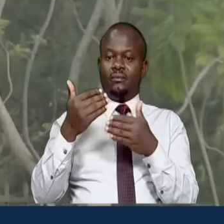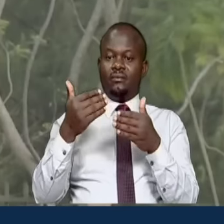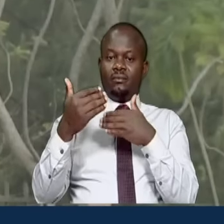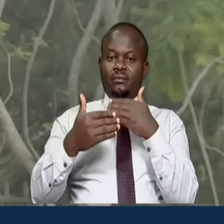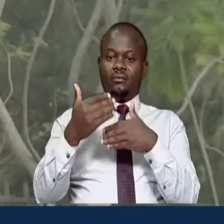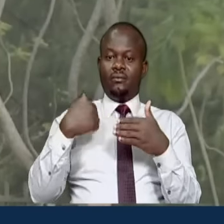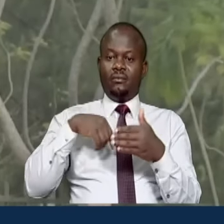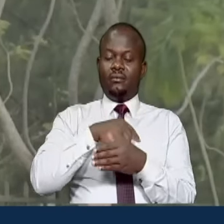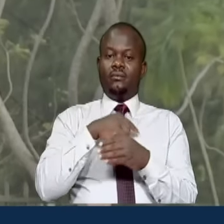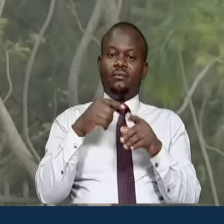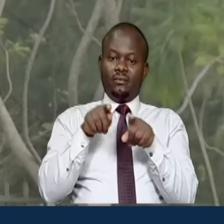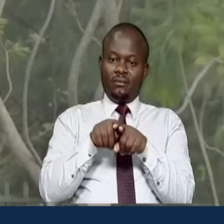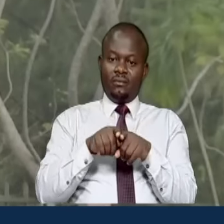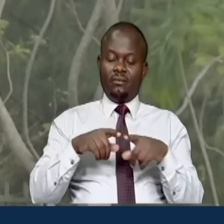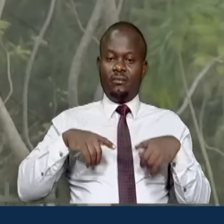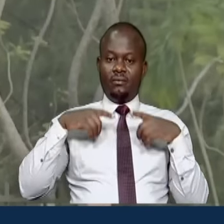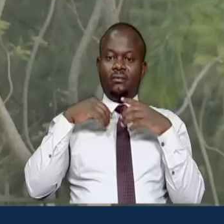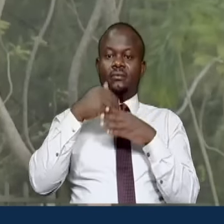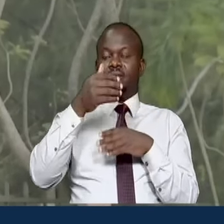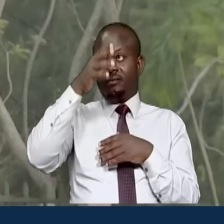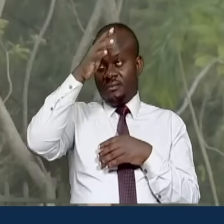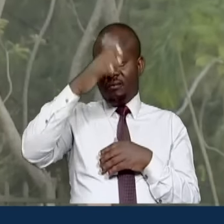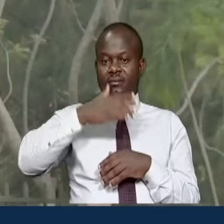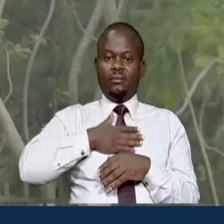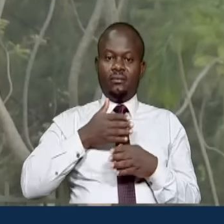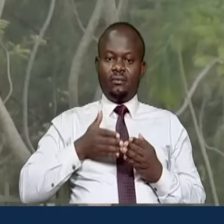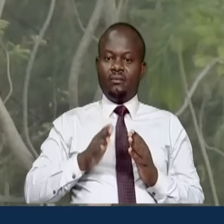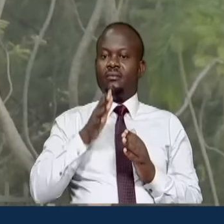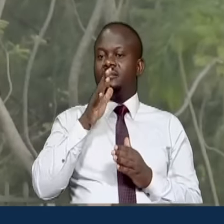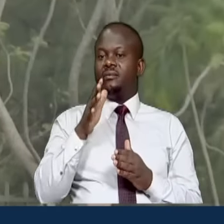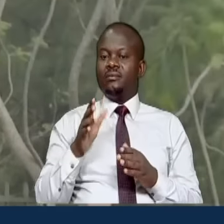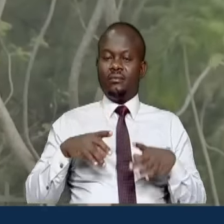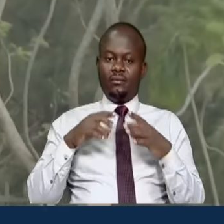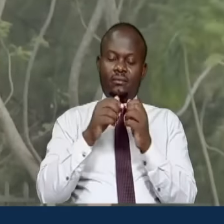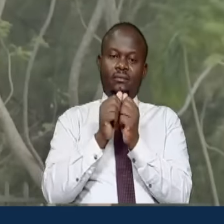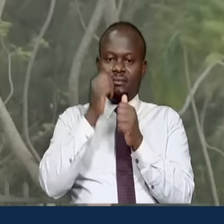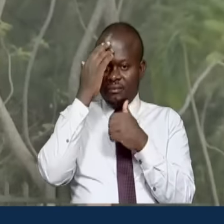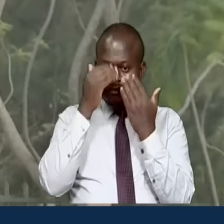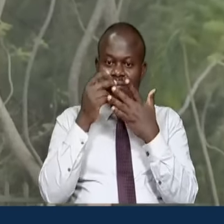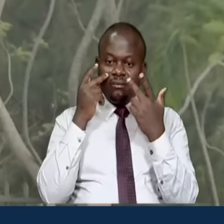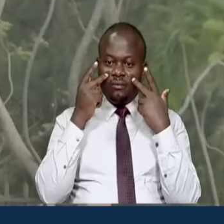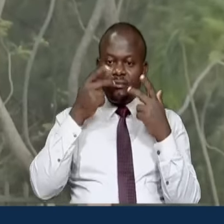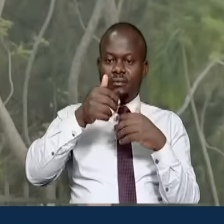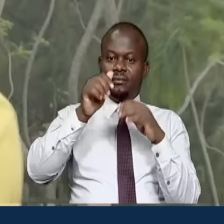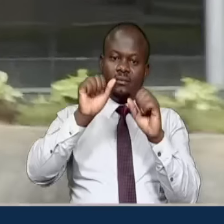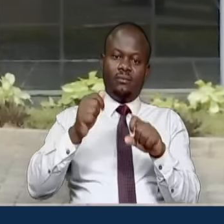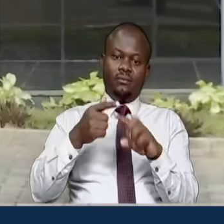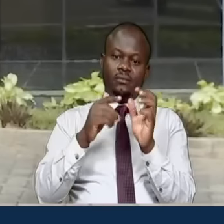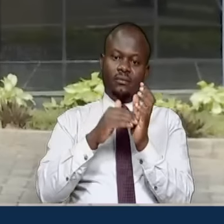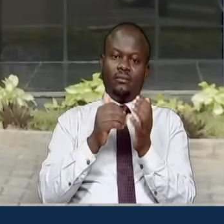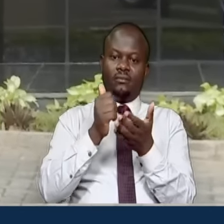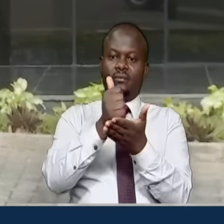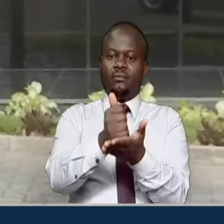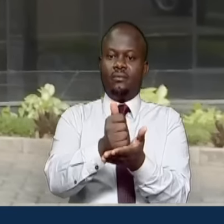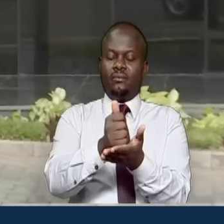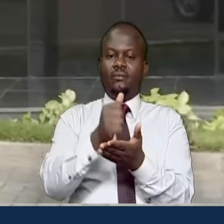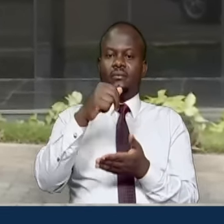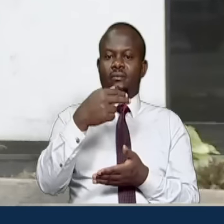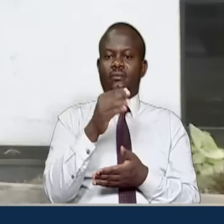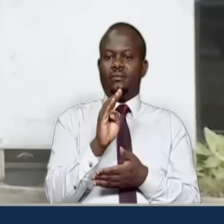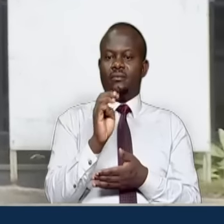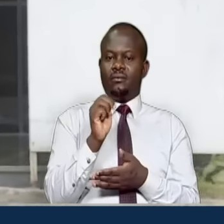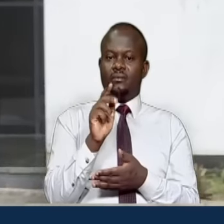dutuye hanyuma papa ubyara madamu we tukaba tubana kuko twabonaga ari cyo gishoboka kandi cyamufasha haba Umukiza